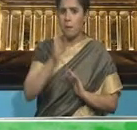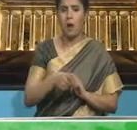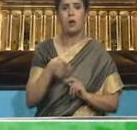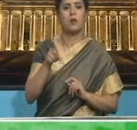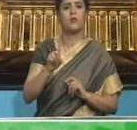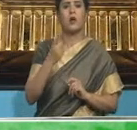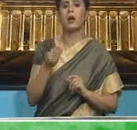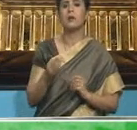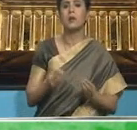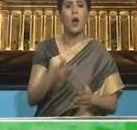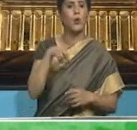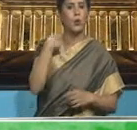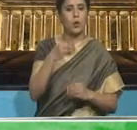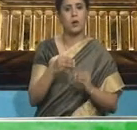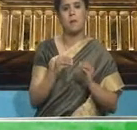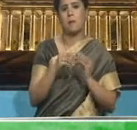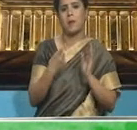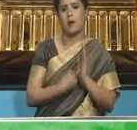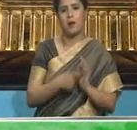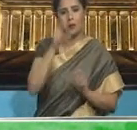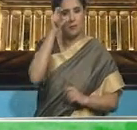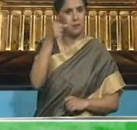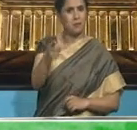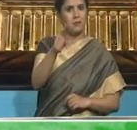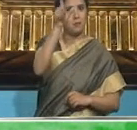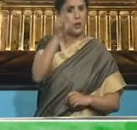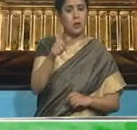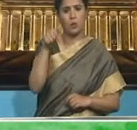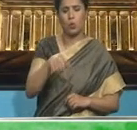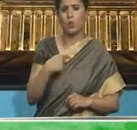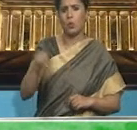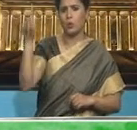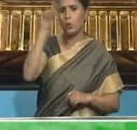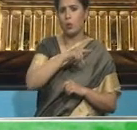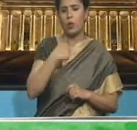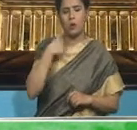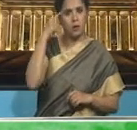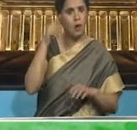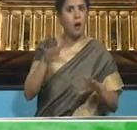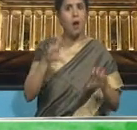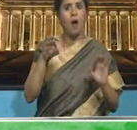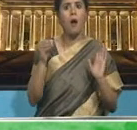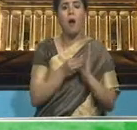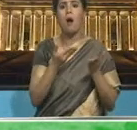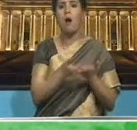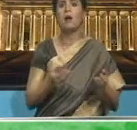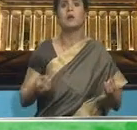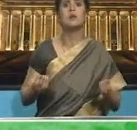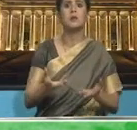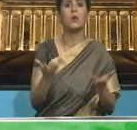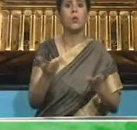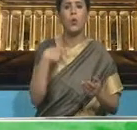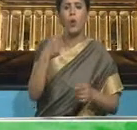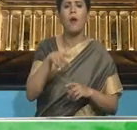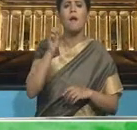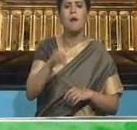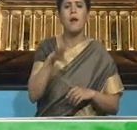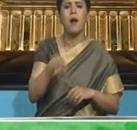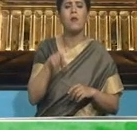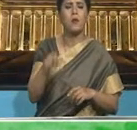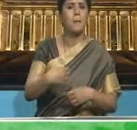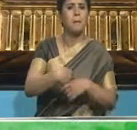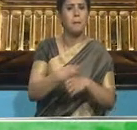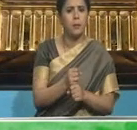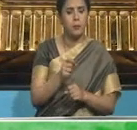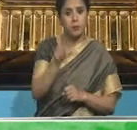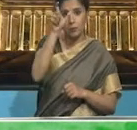भूमिका निभाई। आज के दिन हमें संविधान का प्रारंभिक मसौदा तैयार करने वाले